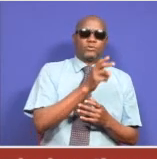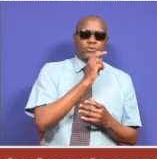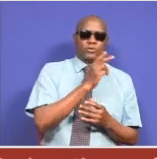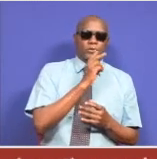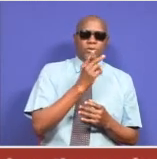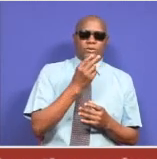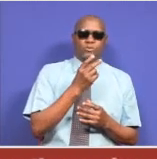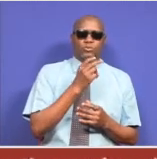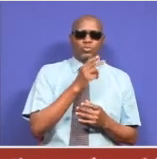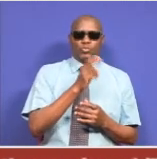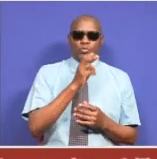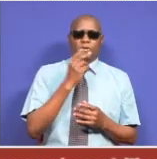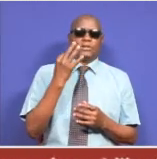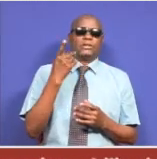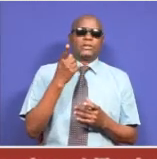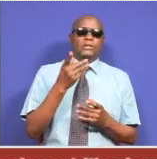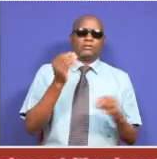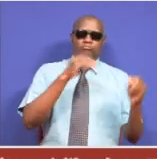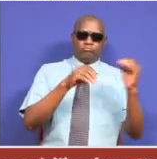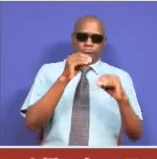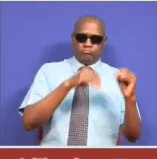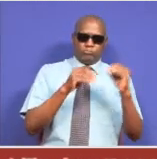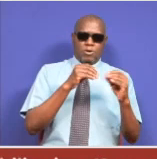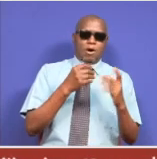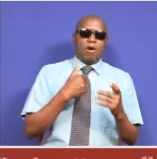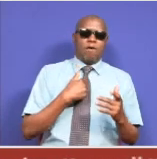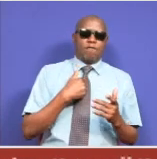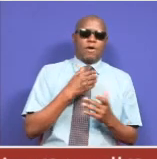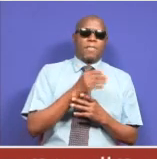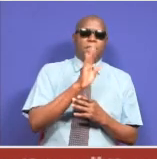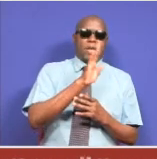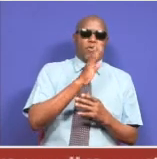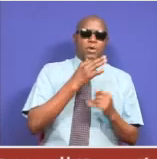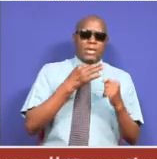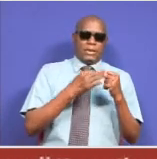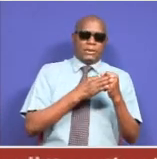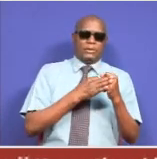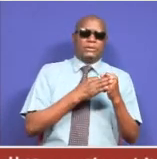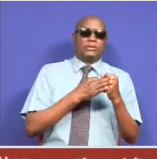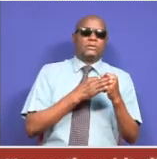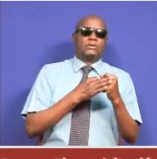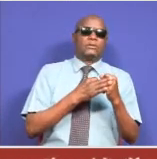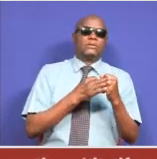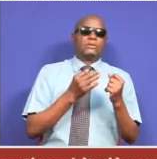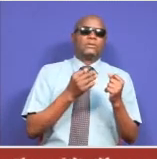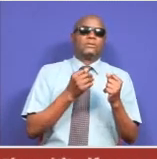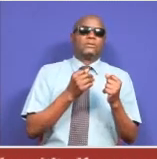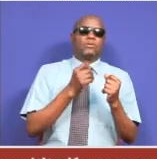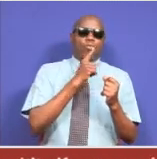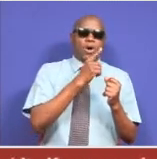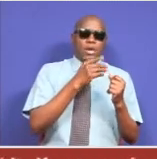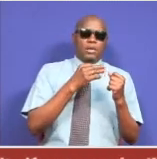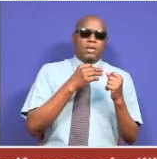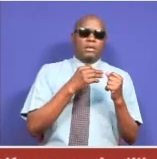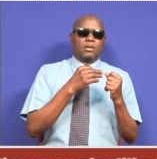2023 walipa kodi wakubwa walichangia mapato ya shilingi bilioni 818 ikiwa ukuaji wa asilimia 9